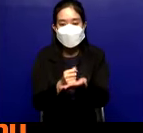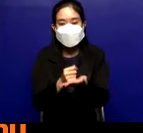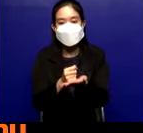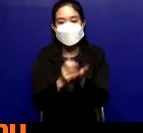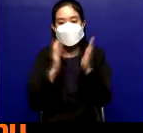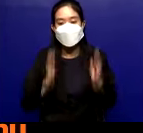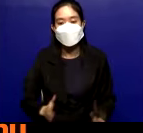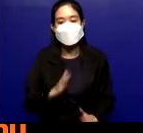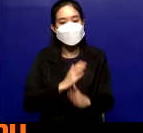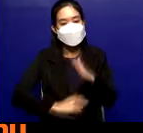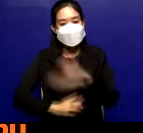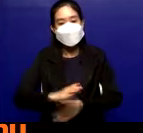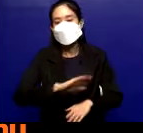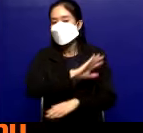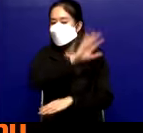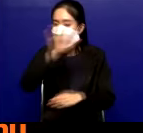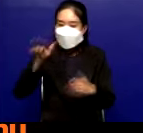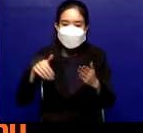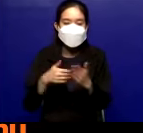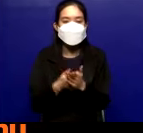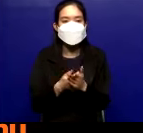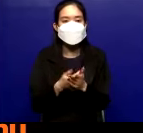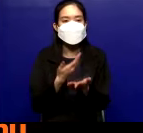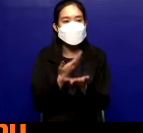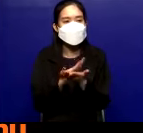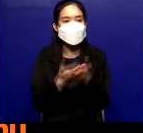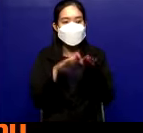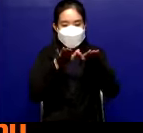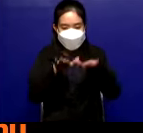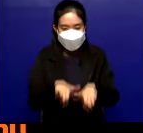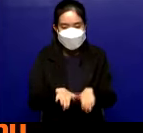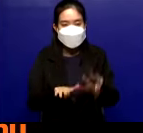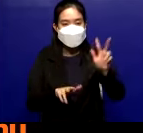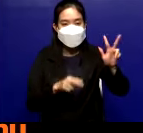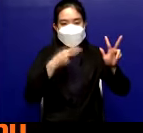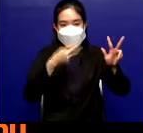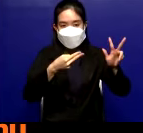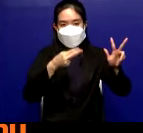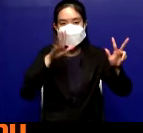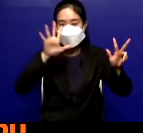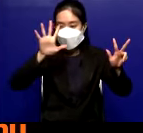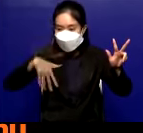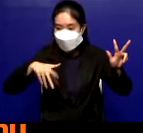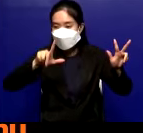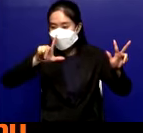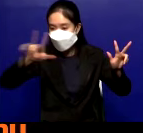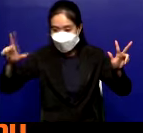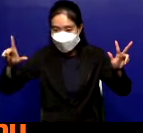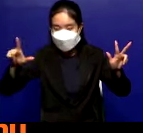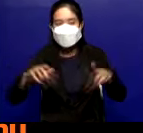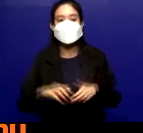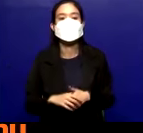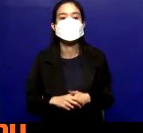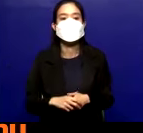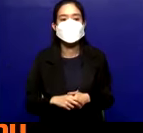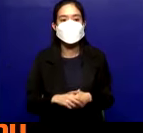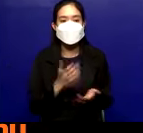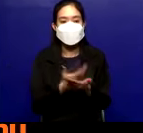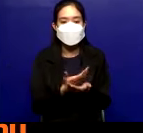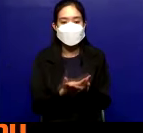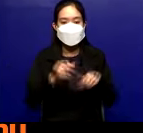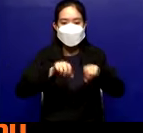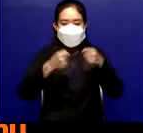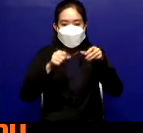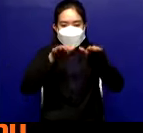ๆกันแล้วเนี่ยลดลงไปเกือบ 35,000 ล้านบาทเกือบ